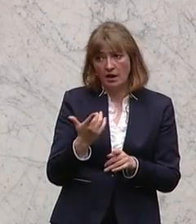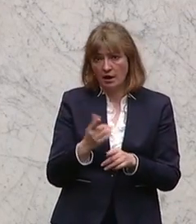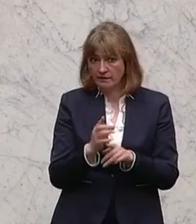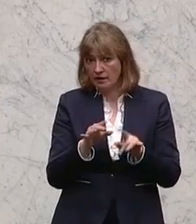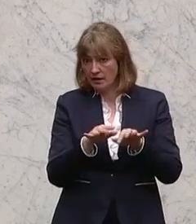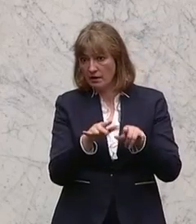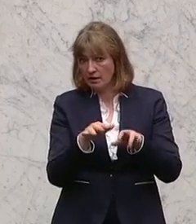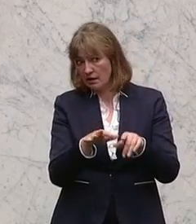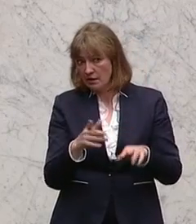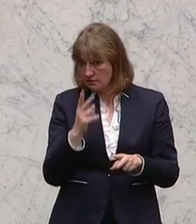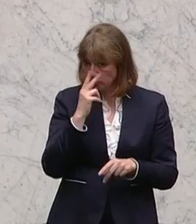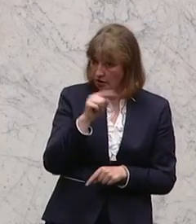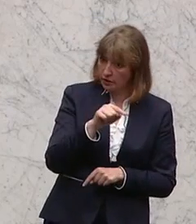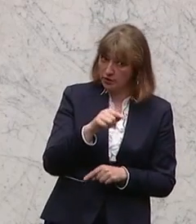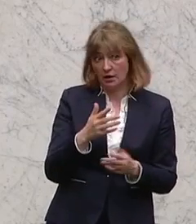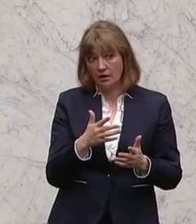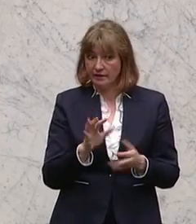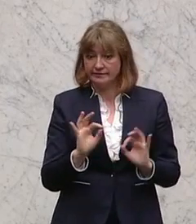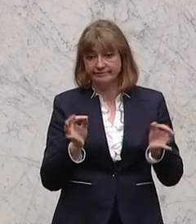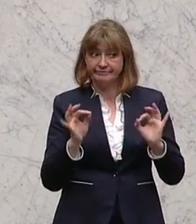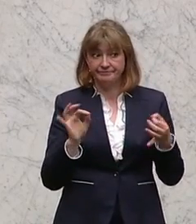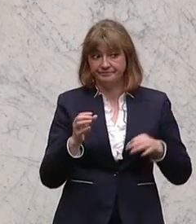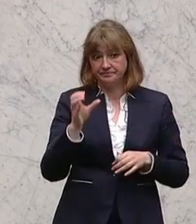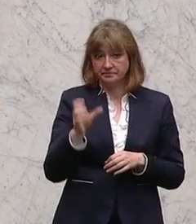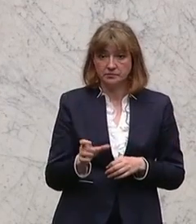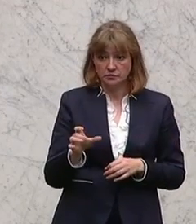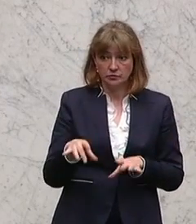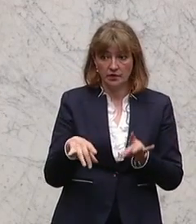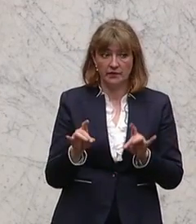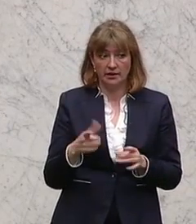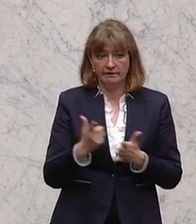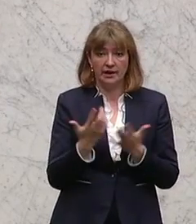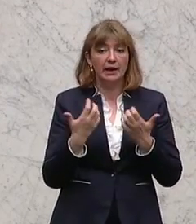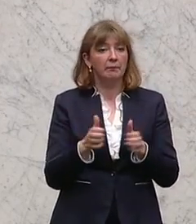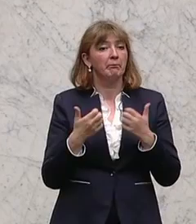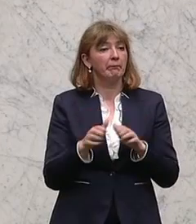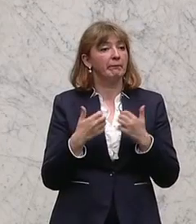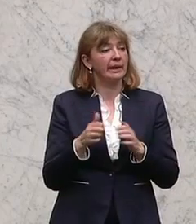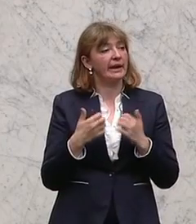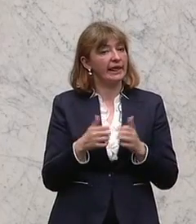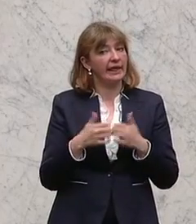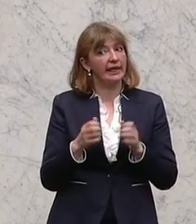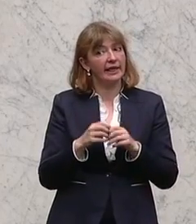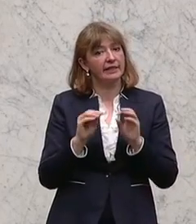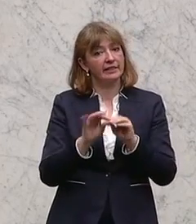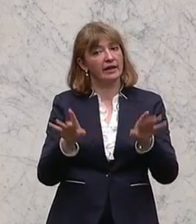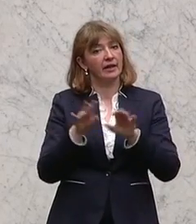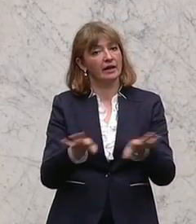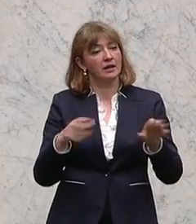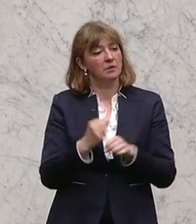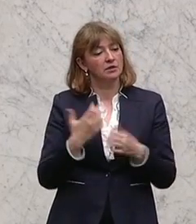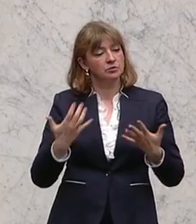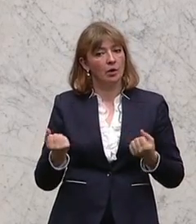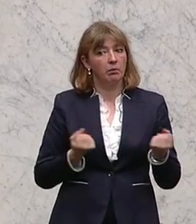man da nicht auch wieder schaut, eine optimale Person zu finden, die in der Berichterstattung so ist, dass es für die